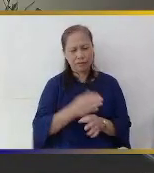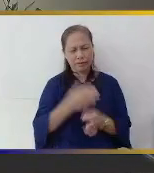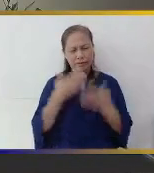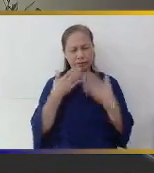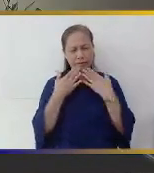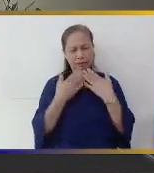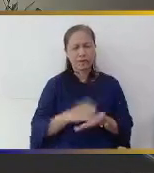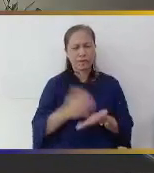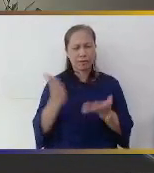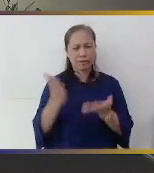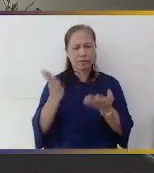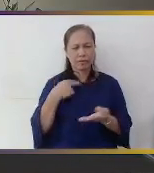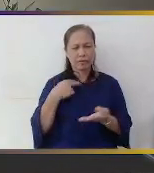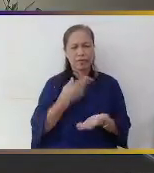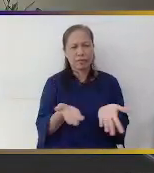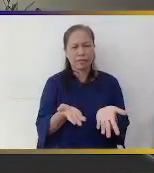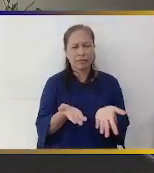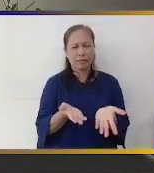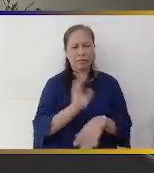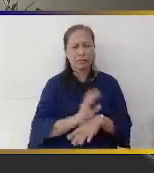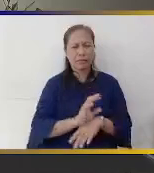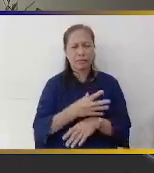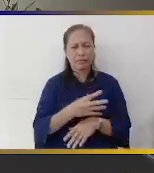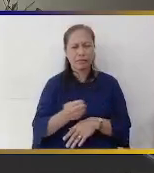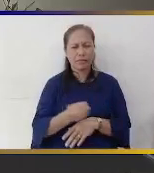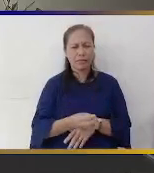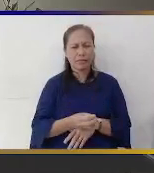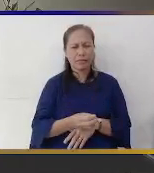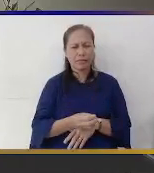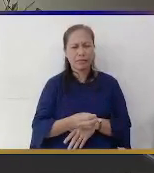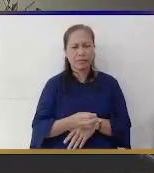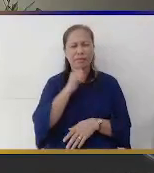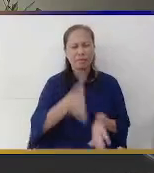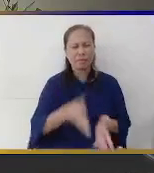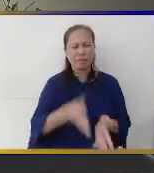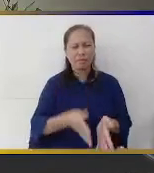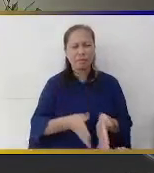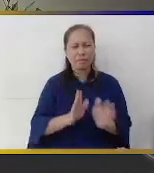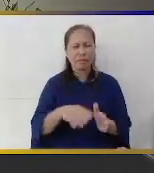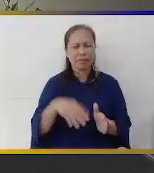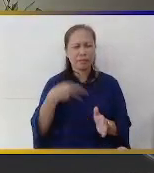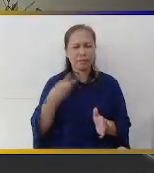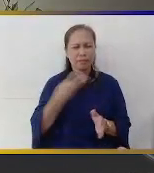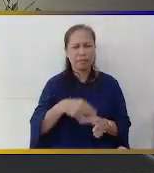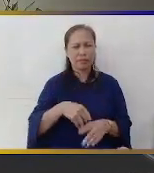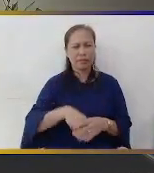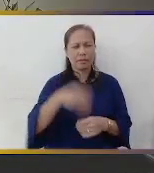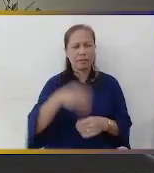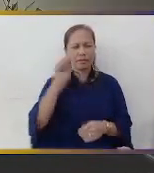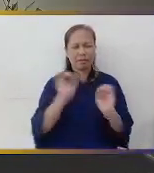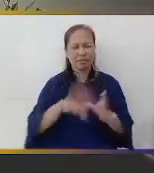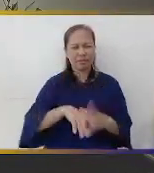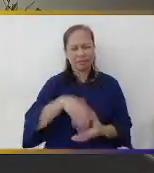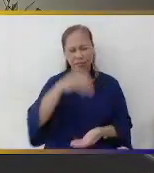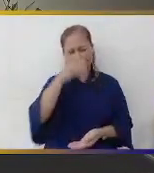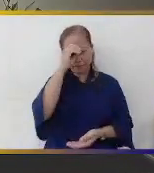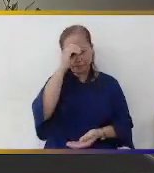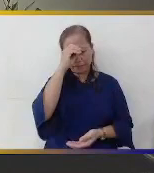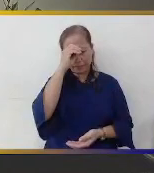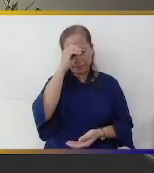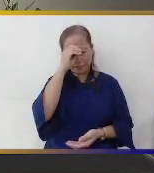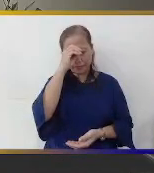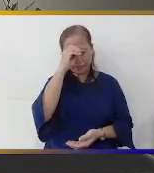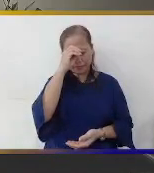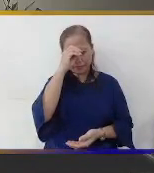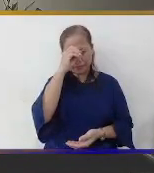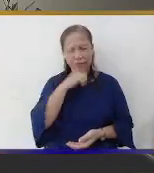sa umaga na ito sa bahay pananambahan and Huwag niyo pong pahintulutan na lalabas po kami dito na wala kaming natututunan Panginoon Huwag niyo pong